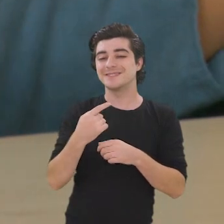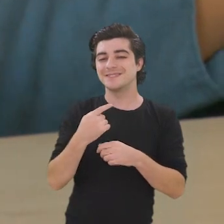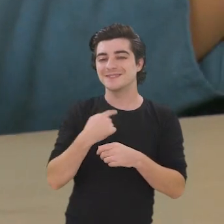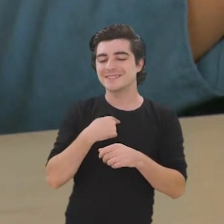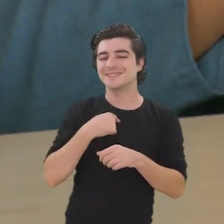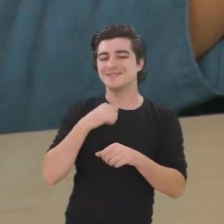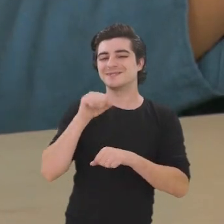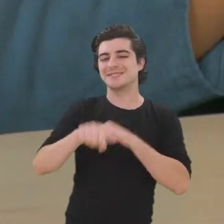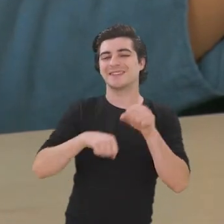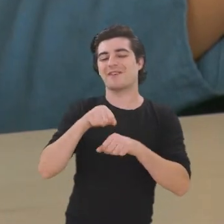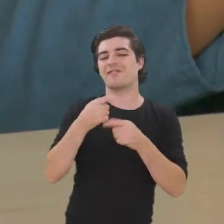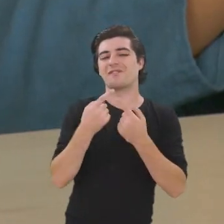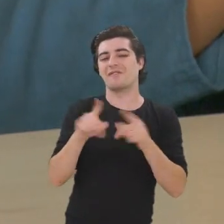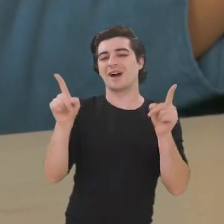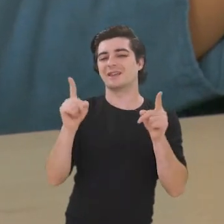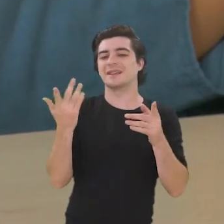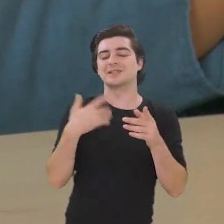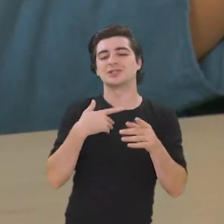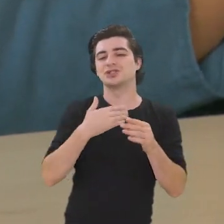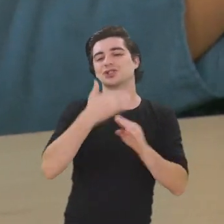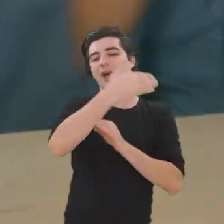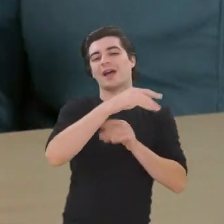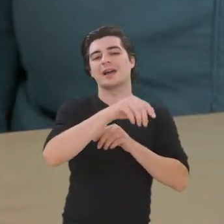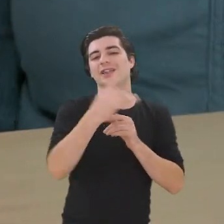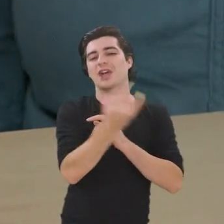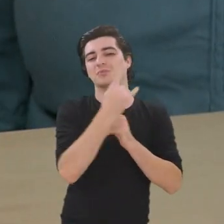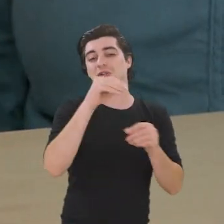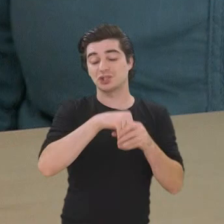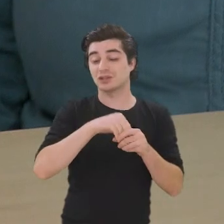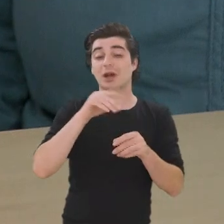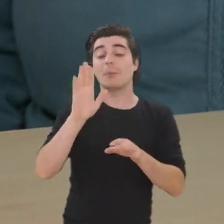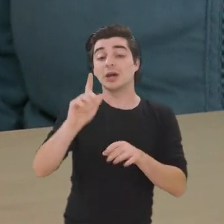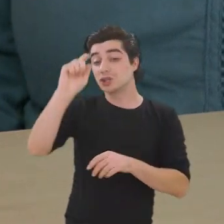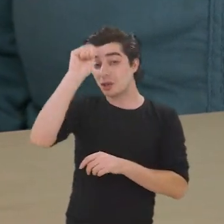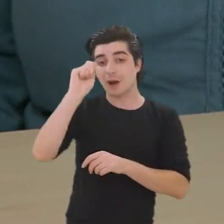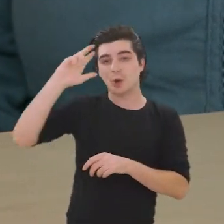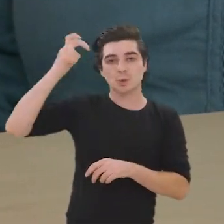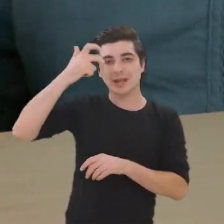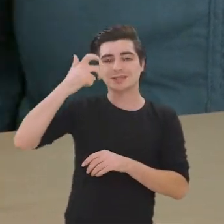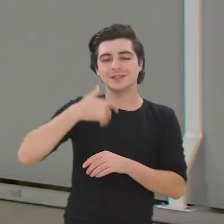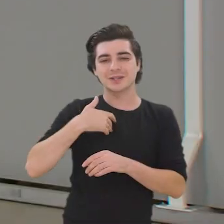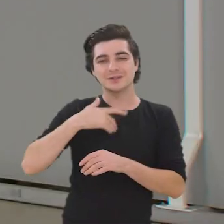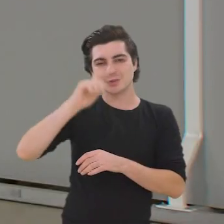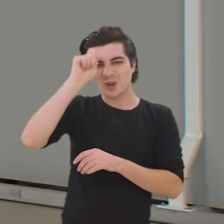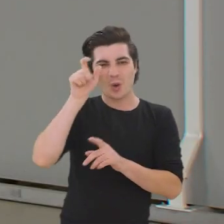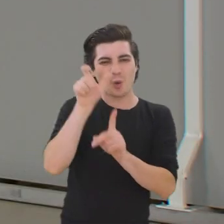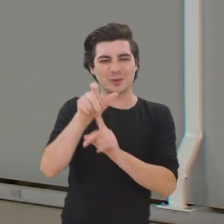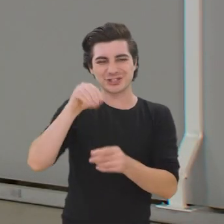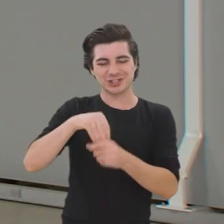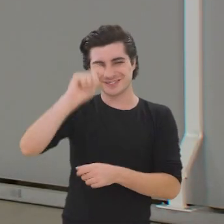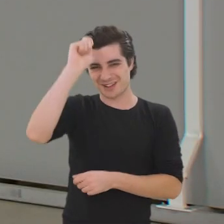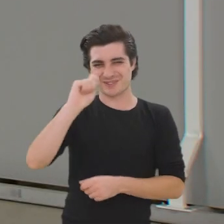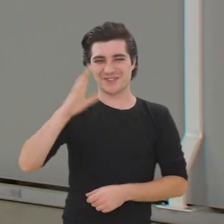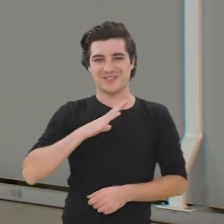bisiklet farklı bir alettir. Dışarıda gezmek içindir ama şapka güneşten korumak içindir.